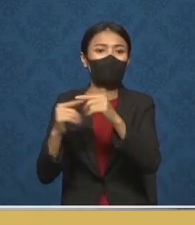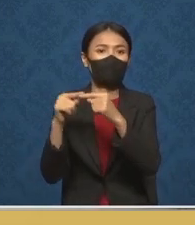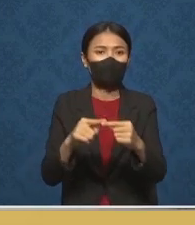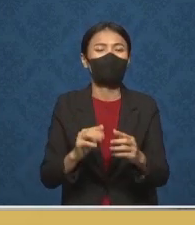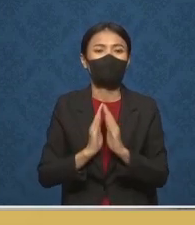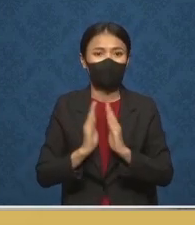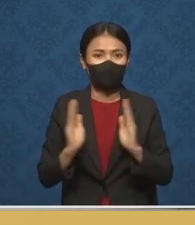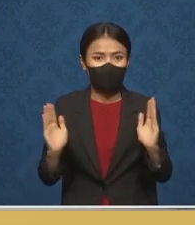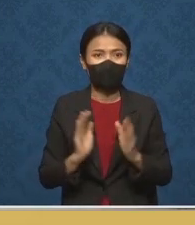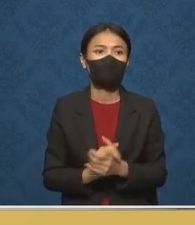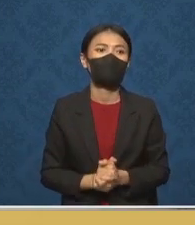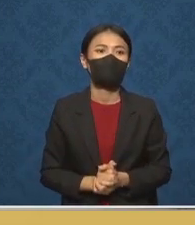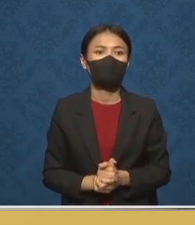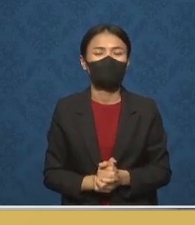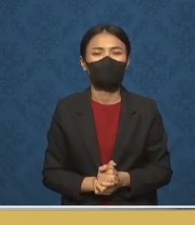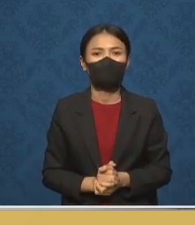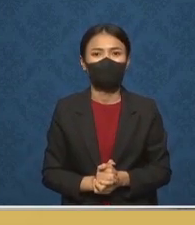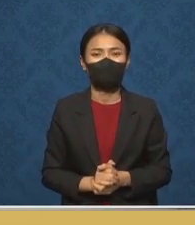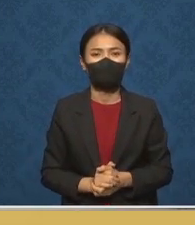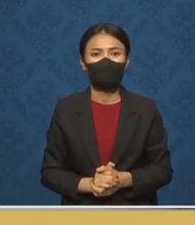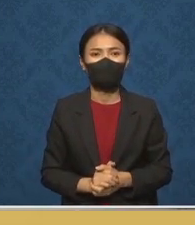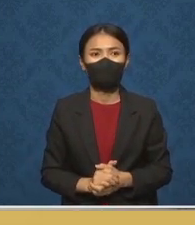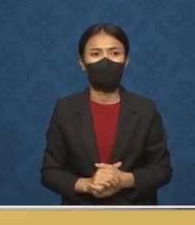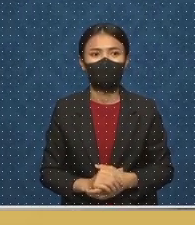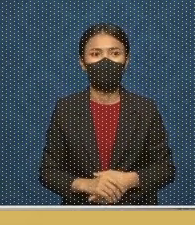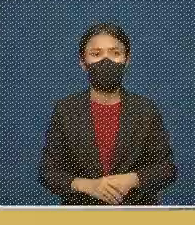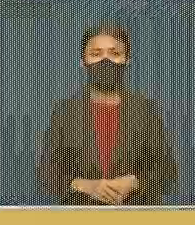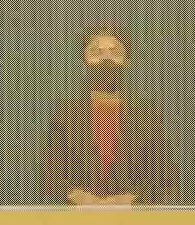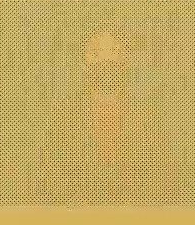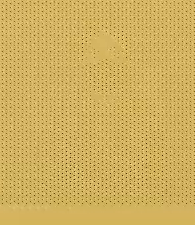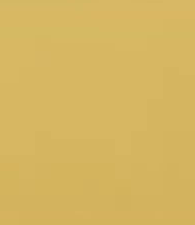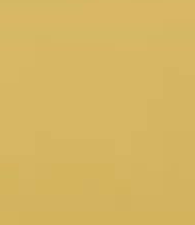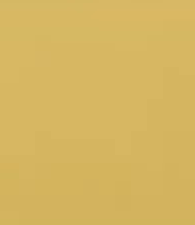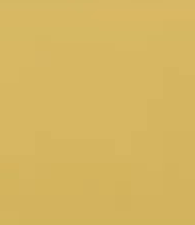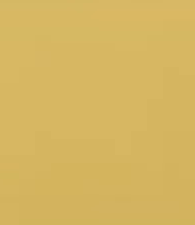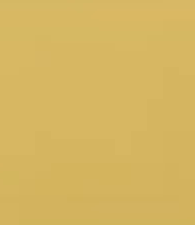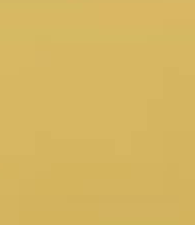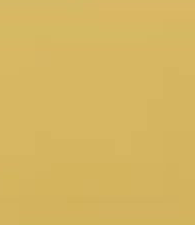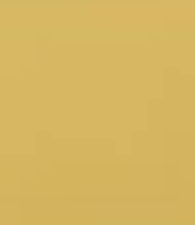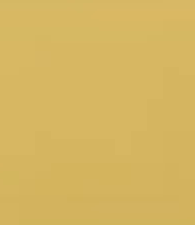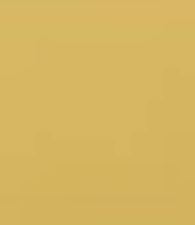ายต่อไปศึกษาให้รอบคอบไปการต่อยอดครับขอบพระคุณมากครับ ขอบคุณ